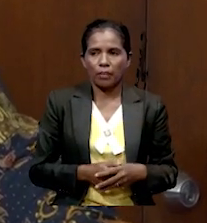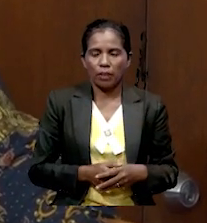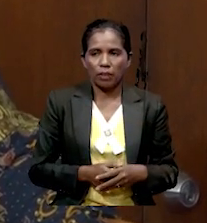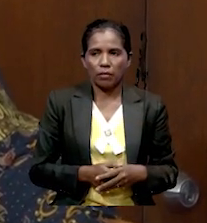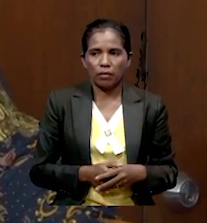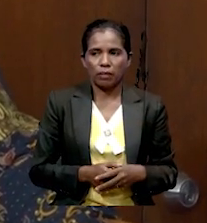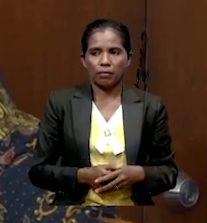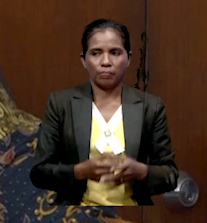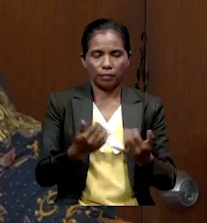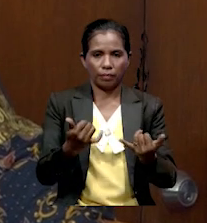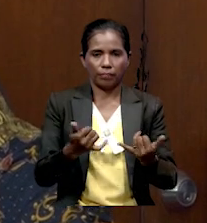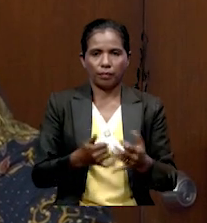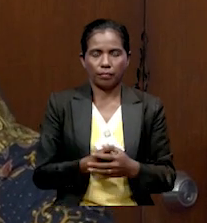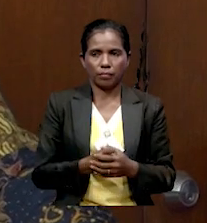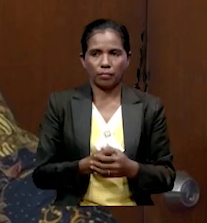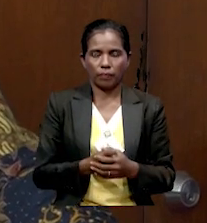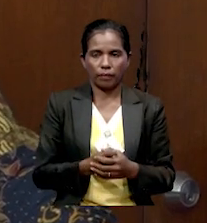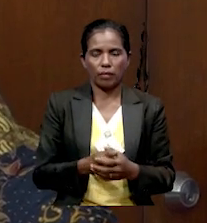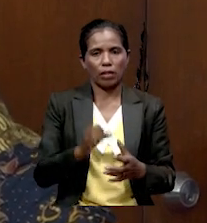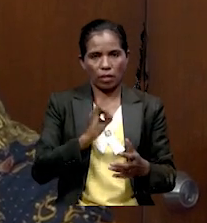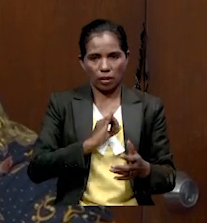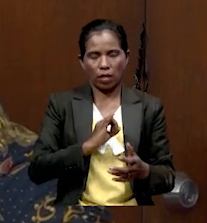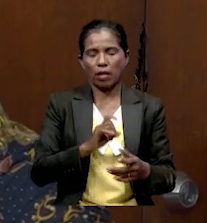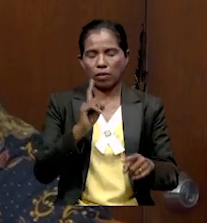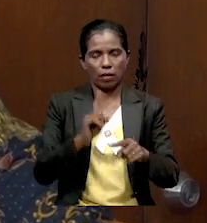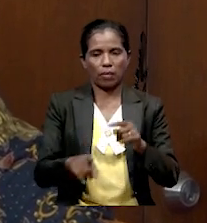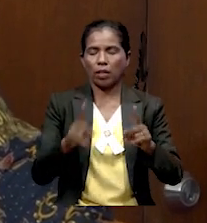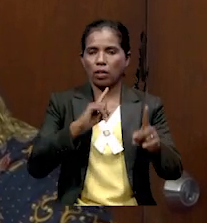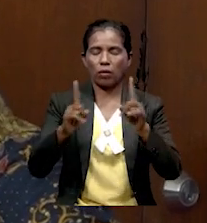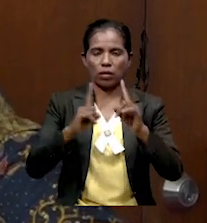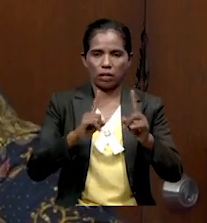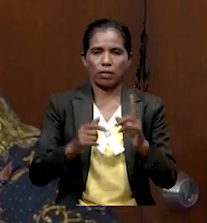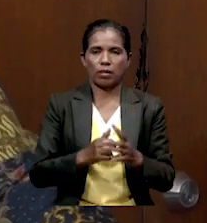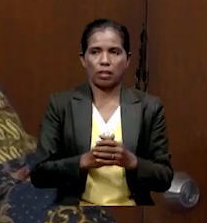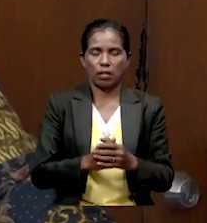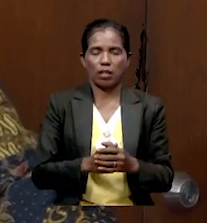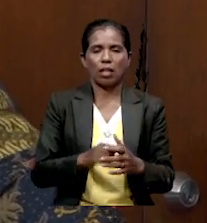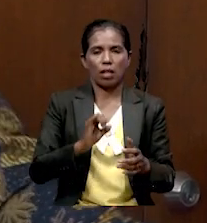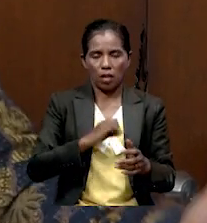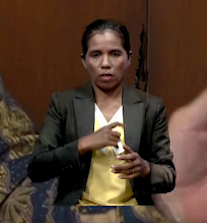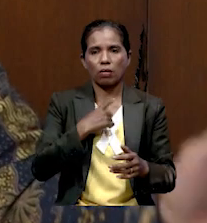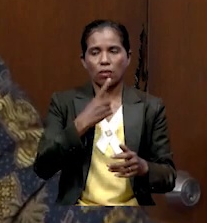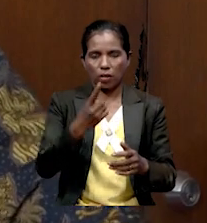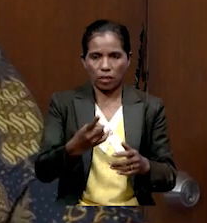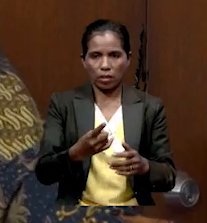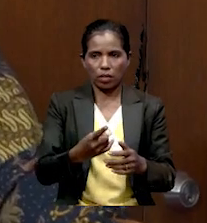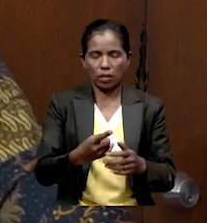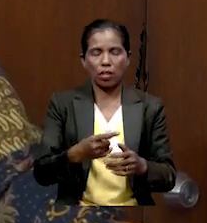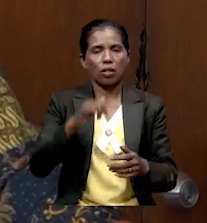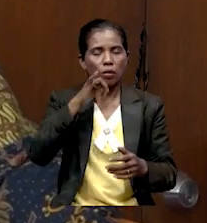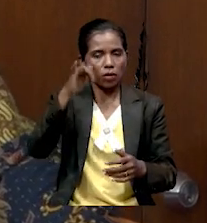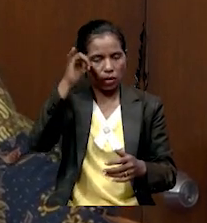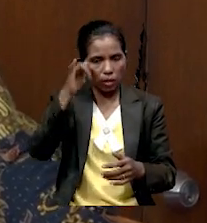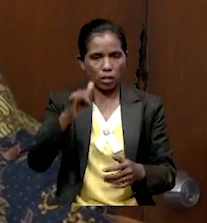Portanto, ne don hau la vele comenta, va ne hau comenta dei, ma ca ne so sei ca veru a colia